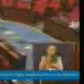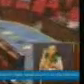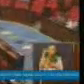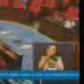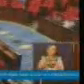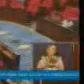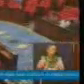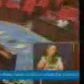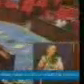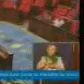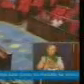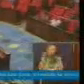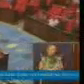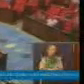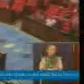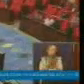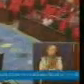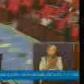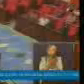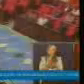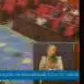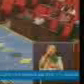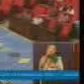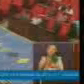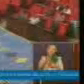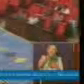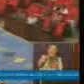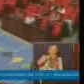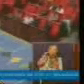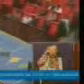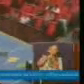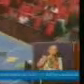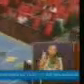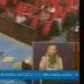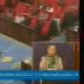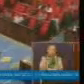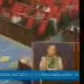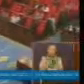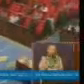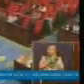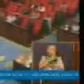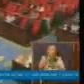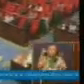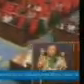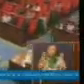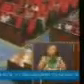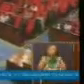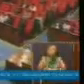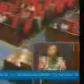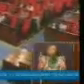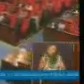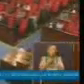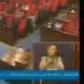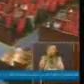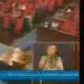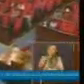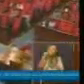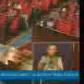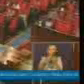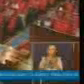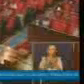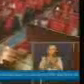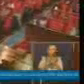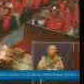kuomba madam wale wa kuchaguliwa, sheria yake ni ngumu, watakutana na wananchi wao. Hivi angalau hawa